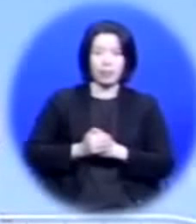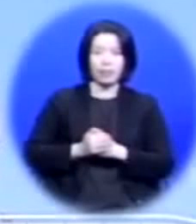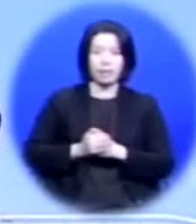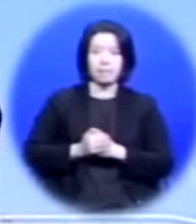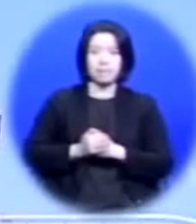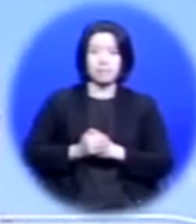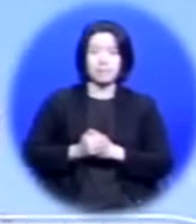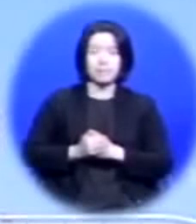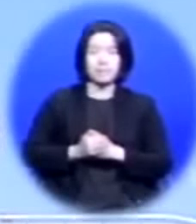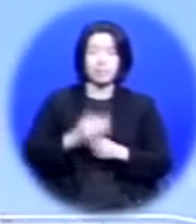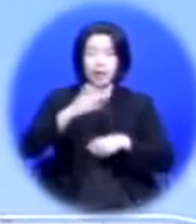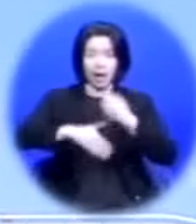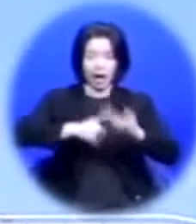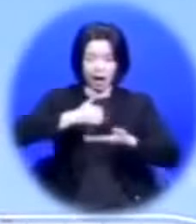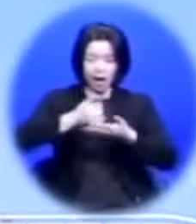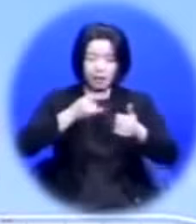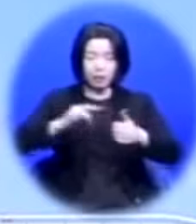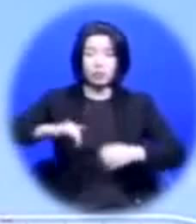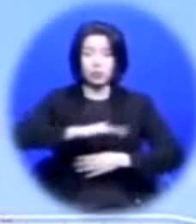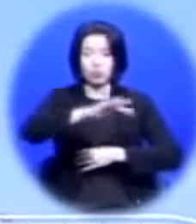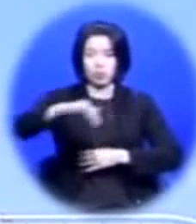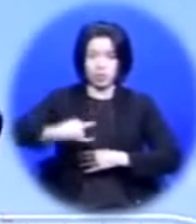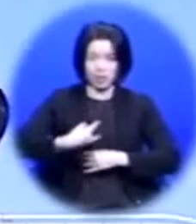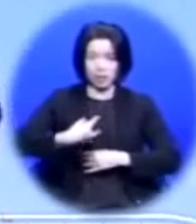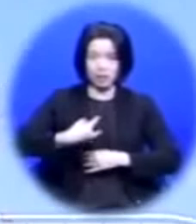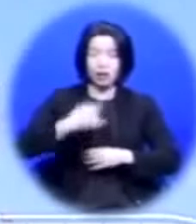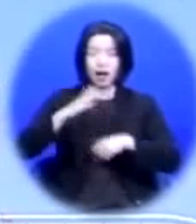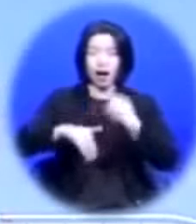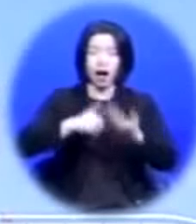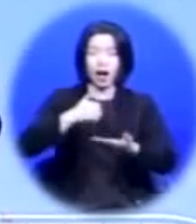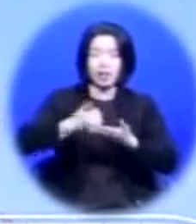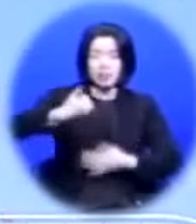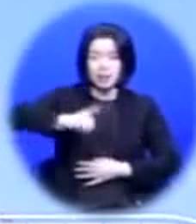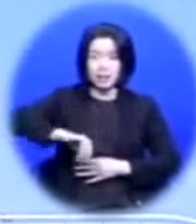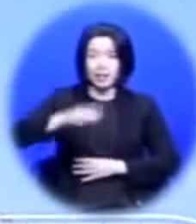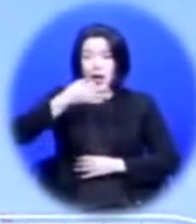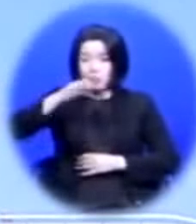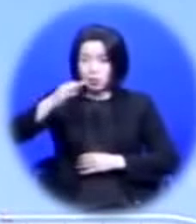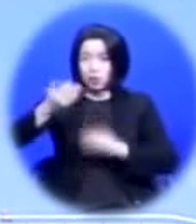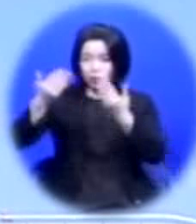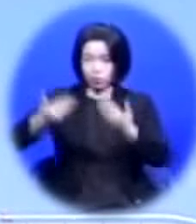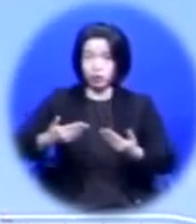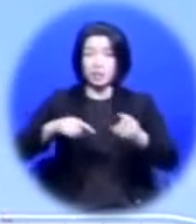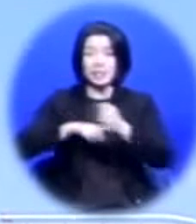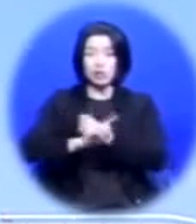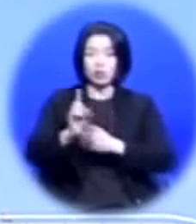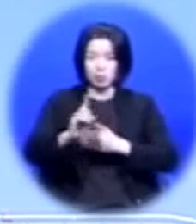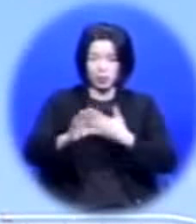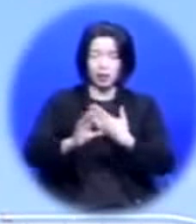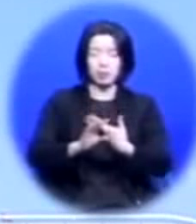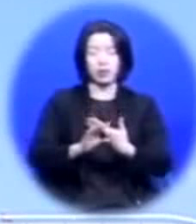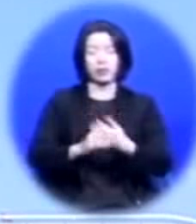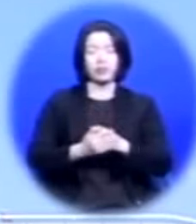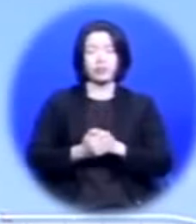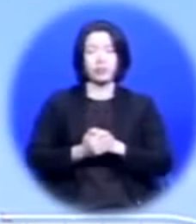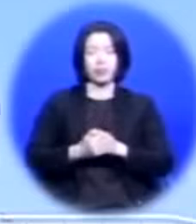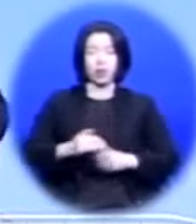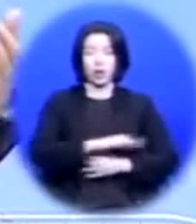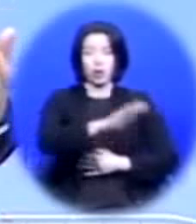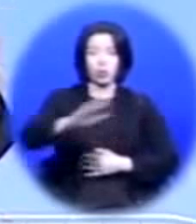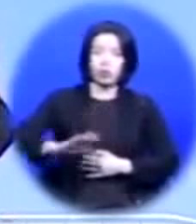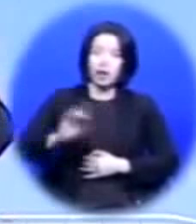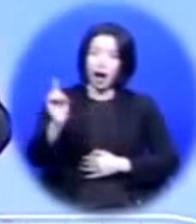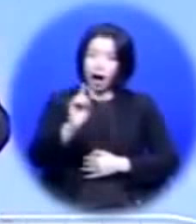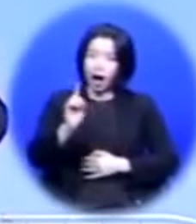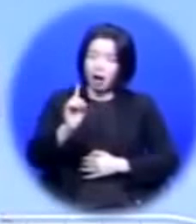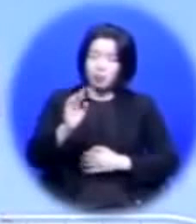거예요 하나님께서 우리에게 하나님의 자녀라고 불러 주신 것은 우리가 어떻게